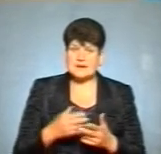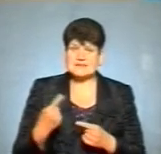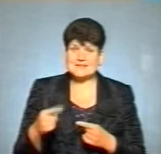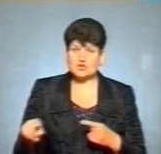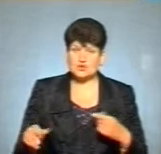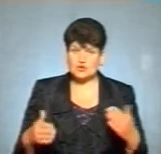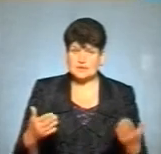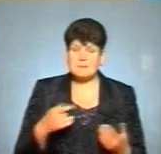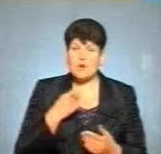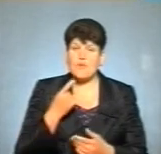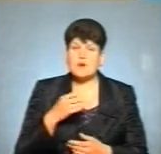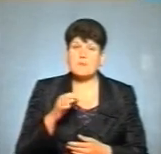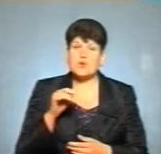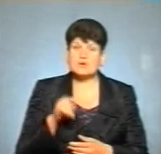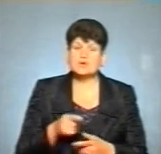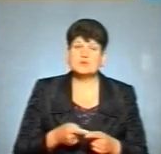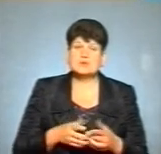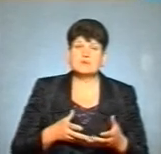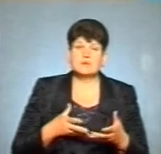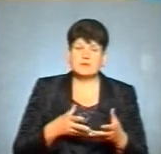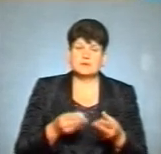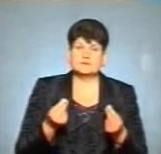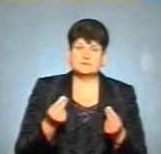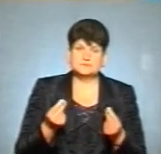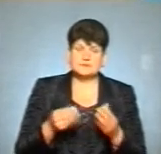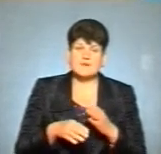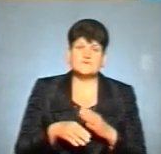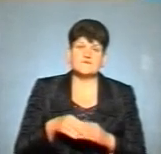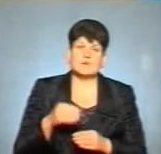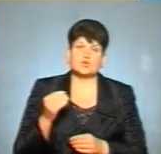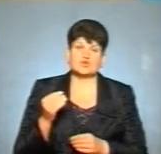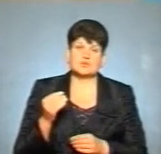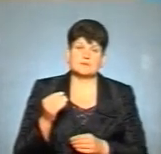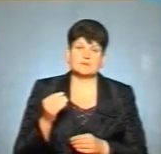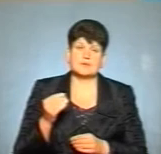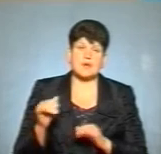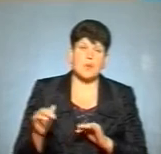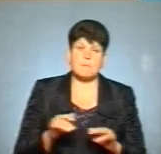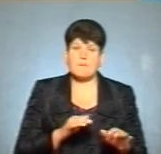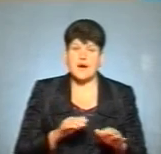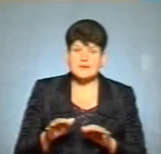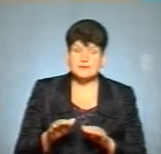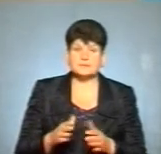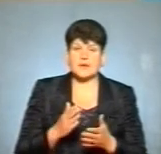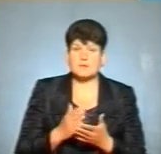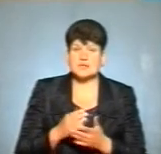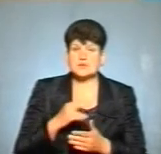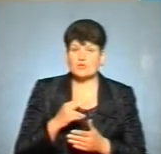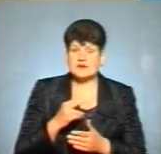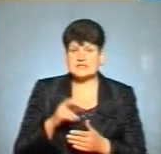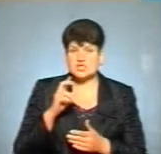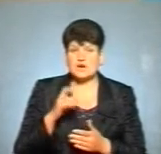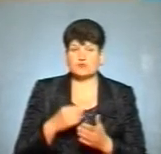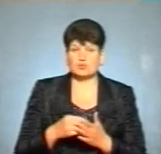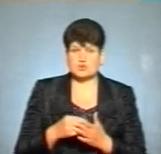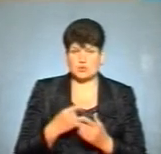що і це впливає на фінансування самої виборчої кампанії. Так? Тобто мається на увазі з державного бюджету,